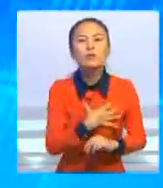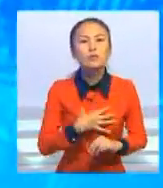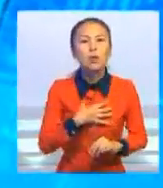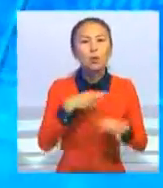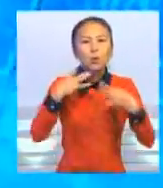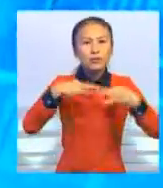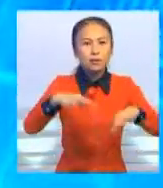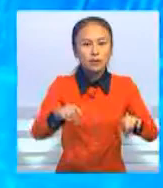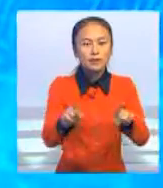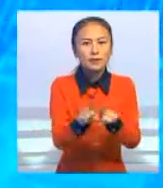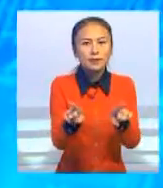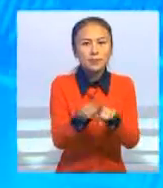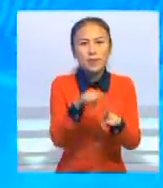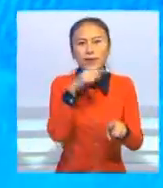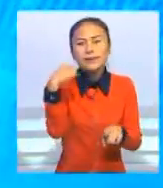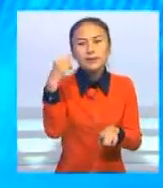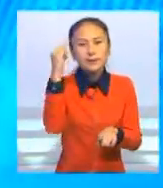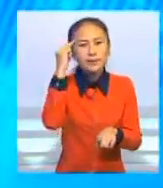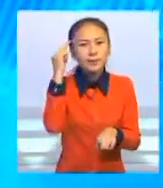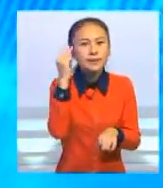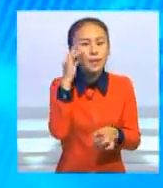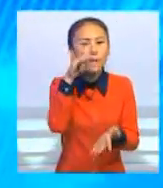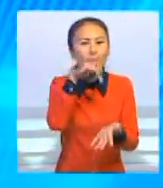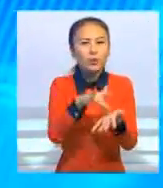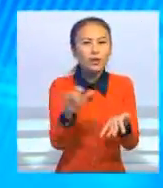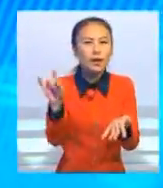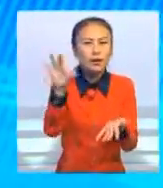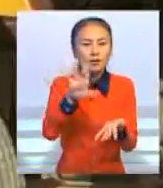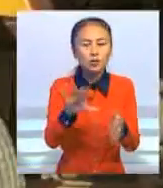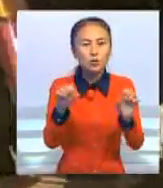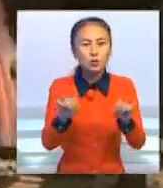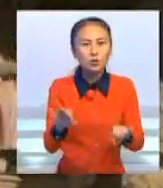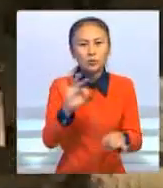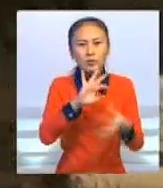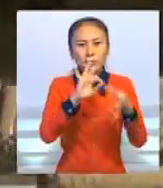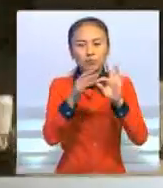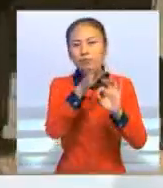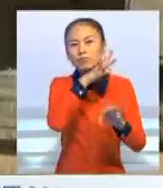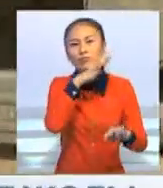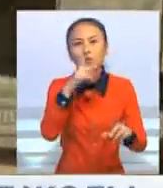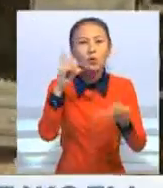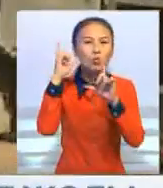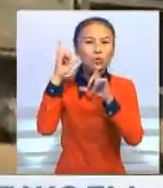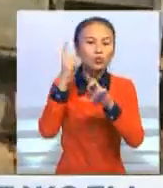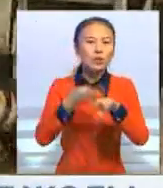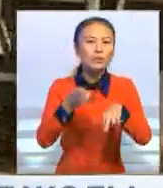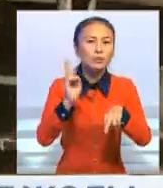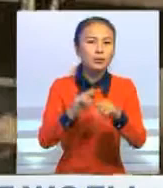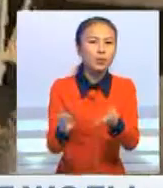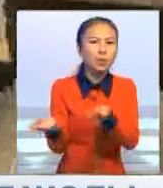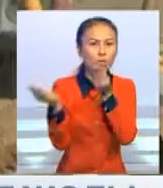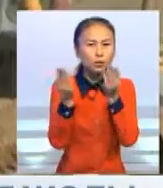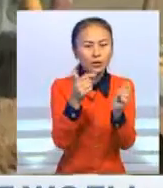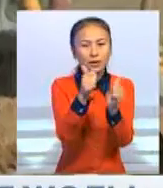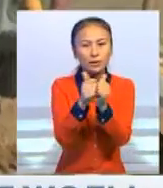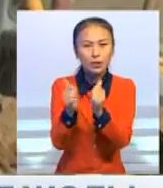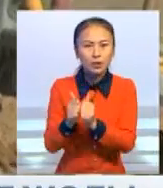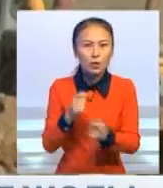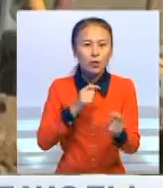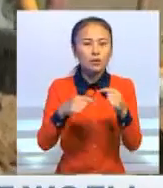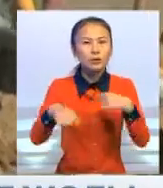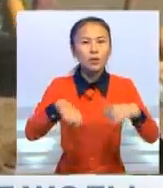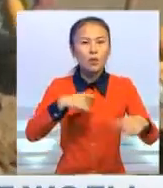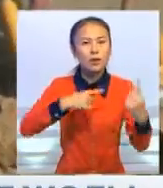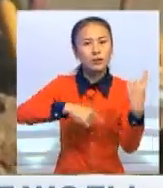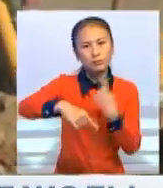маңызы зор. Бұл көлік дәлізі арқылы Ресей, Қытай мен Орталық Азиядан Құрық портына мыңдаған тонна жүк тасымалданып, көршелдермен